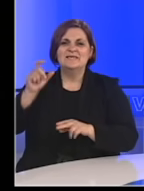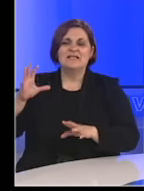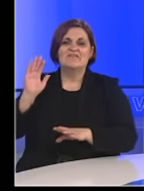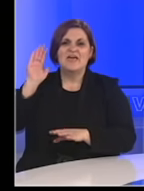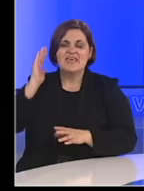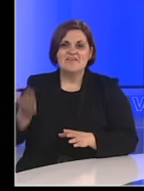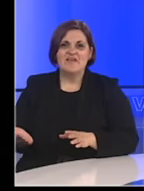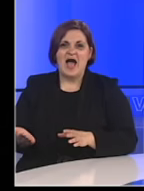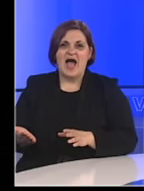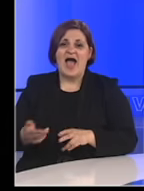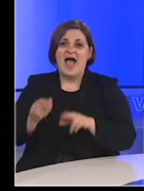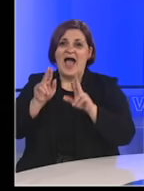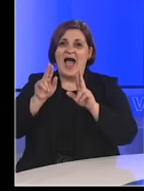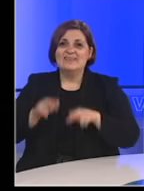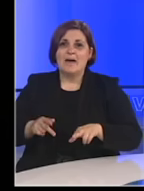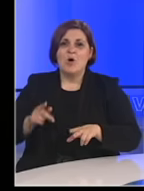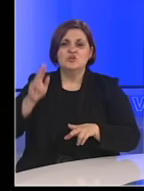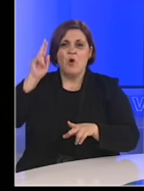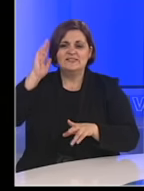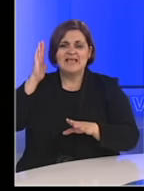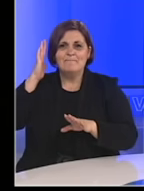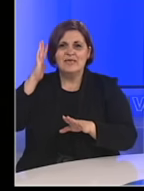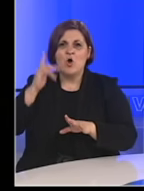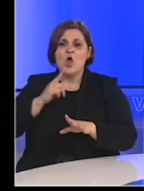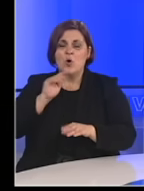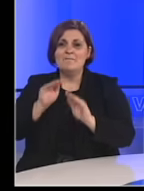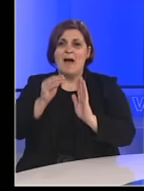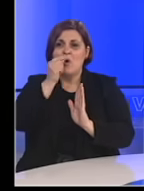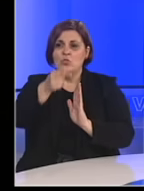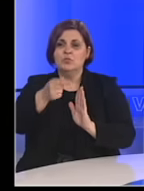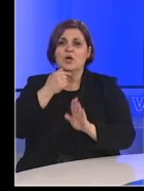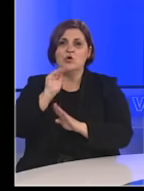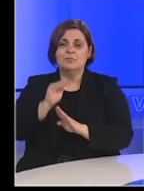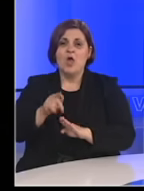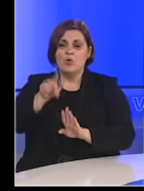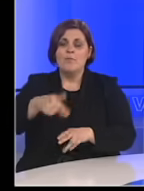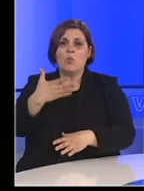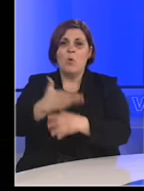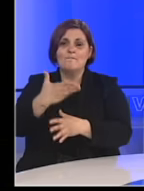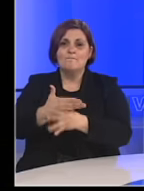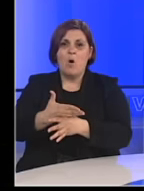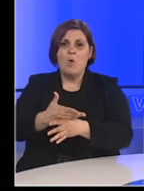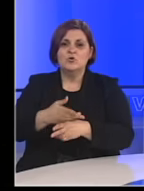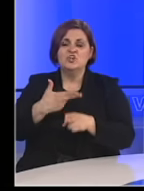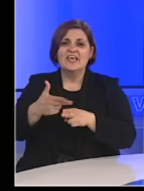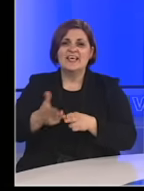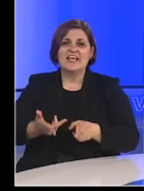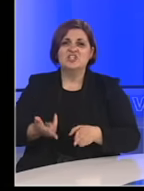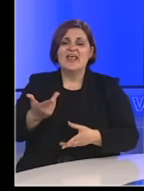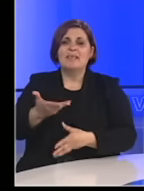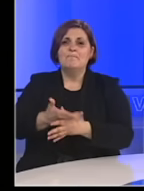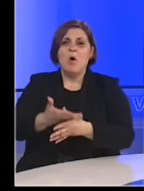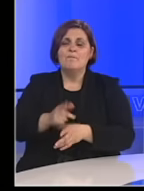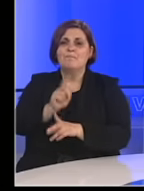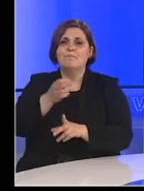vlade, da možemo sa biroa dati, odnosno da imamo taj kadar koji može pomoći u ovome rješavanju, odnosno da pomognu